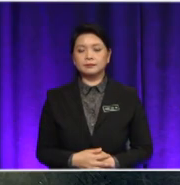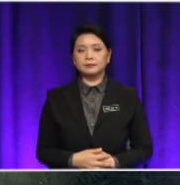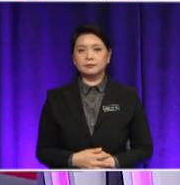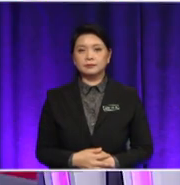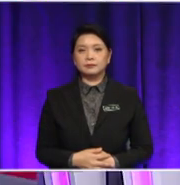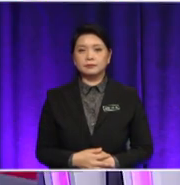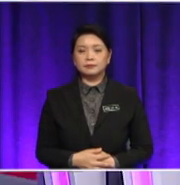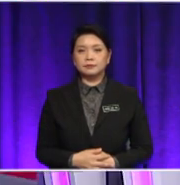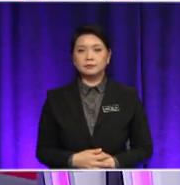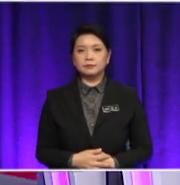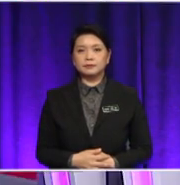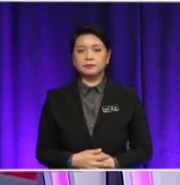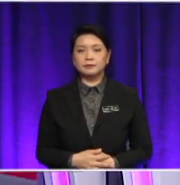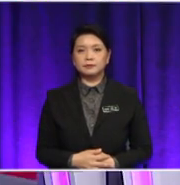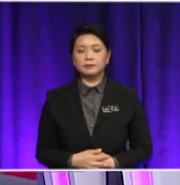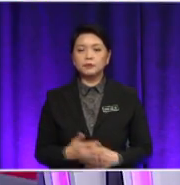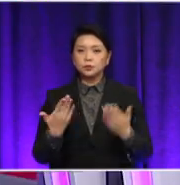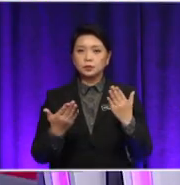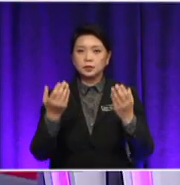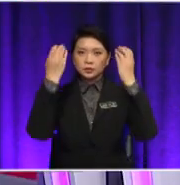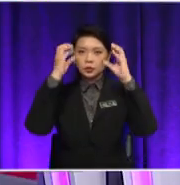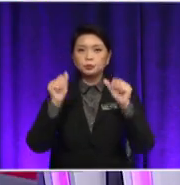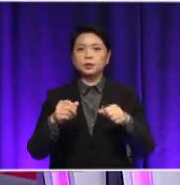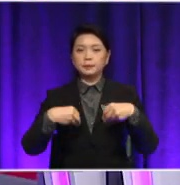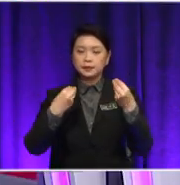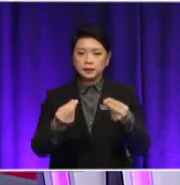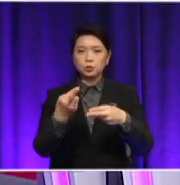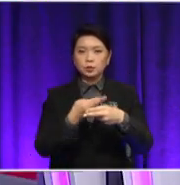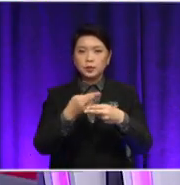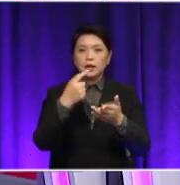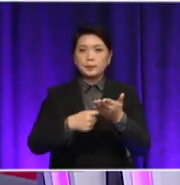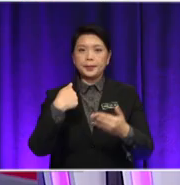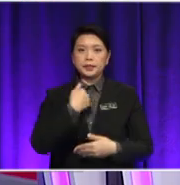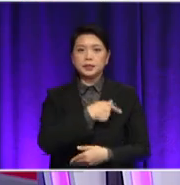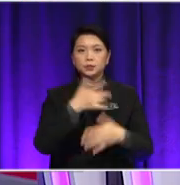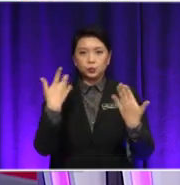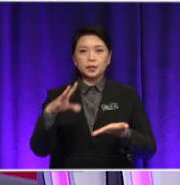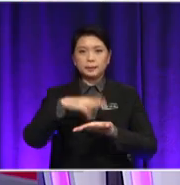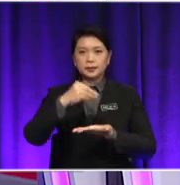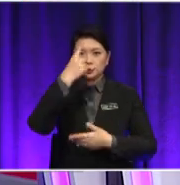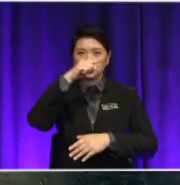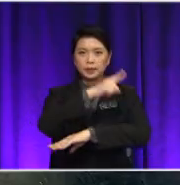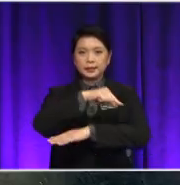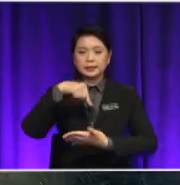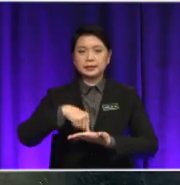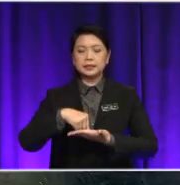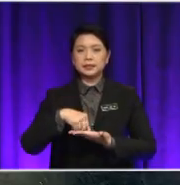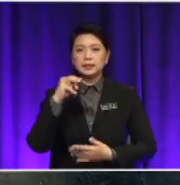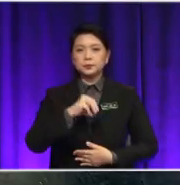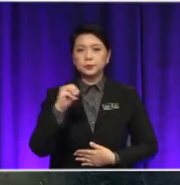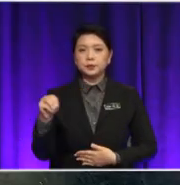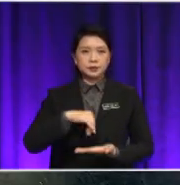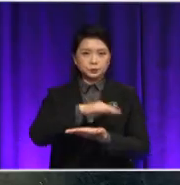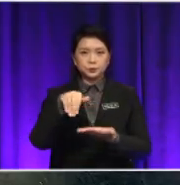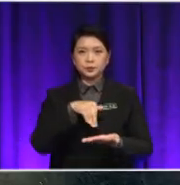cikgu Hakim dan juga cikgu Intan boleh berikan rumusan apa yang kita dah belajar untuk kali ini. Silakan. Okey, murid semua.